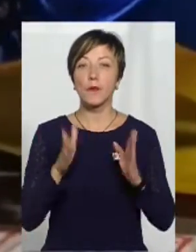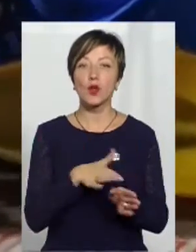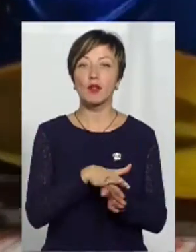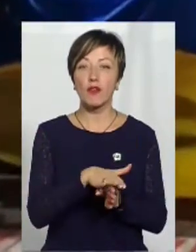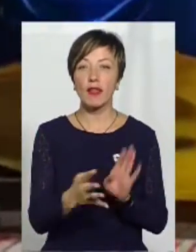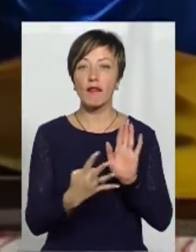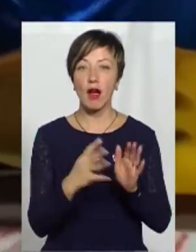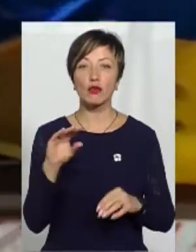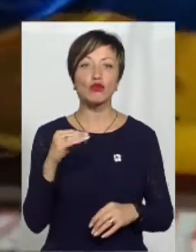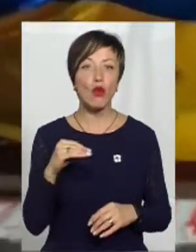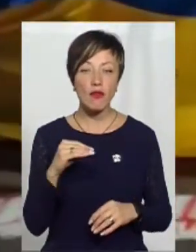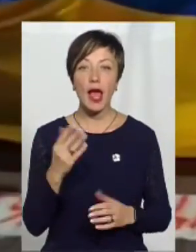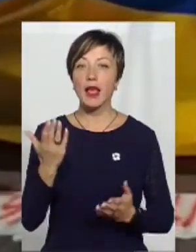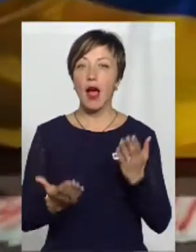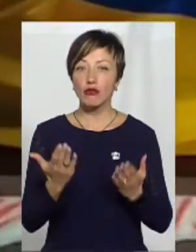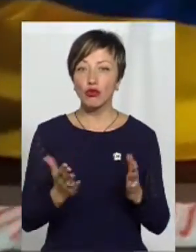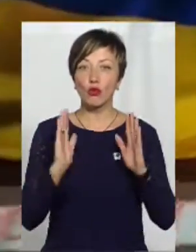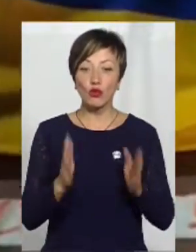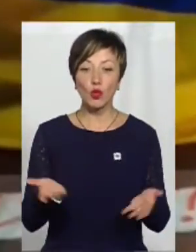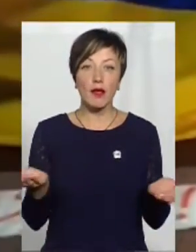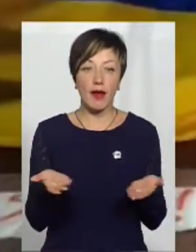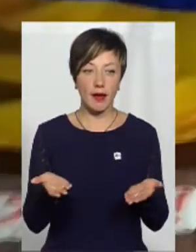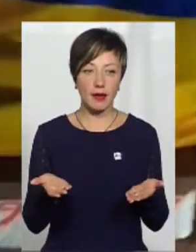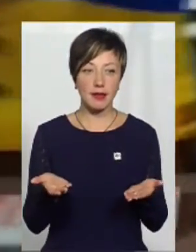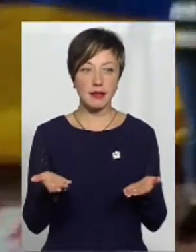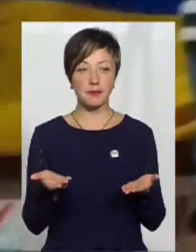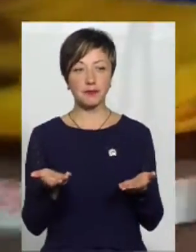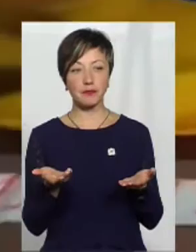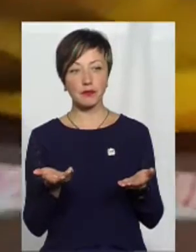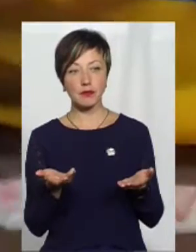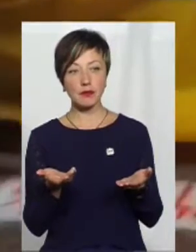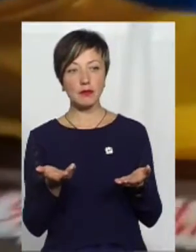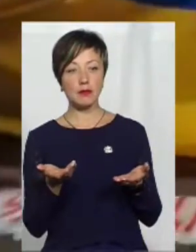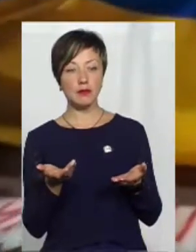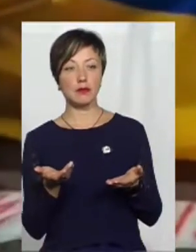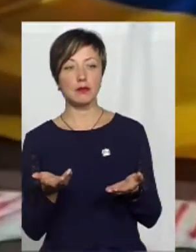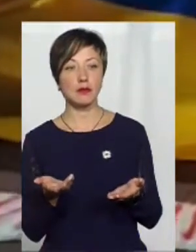відбуватися 9 жовтня. Якщо ж будуть якісь, скажімо так,